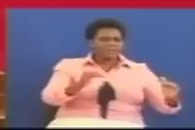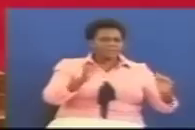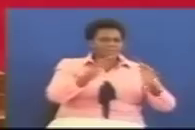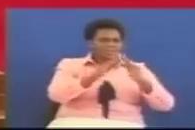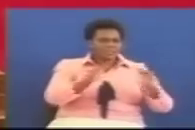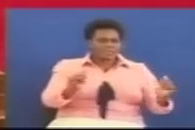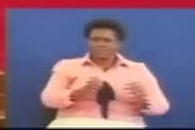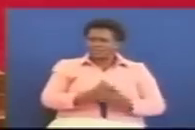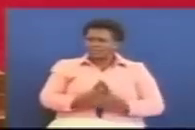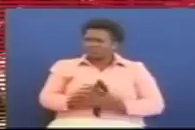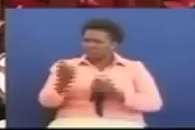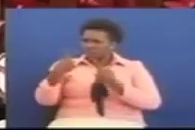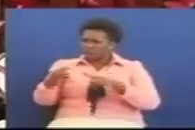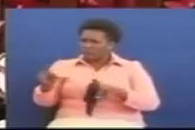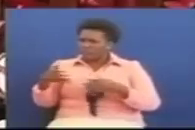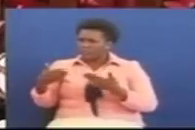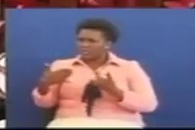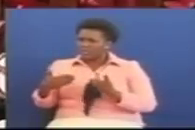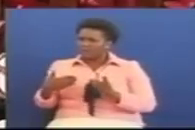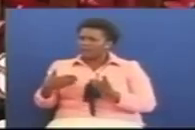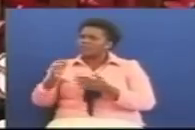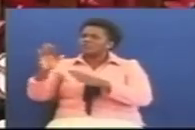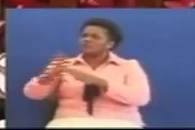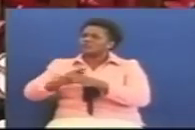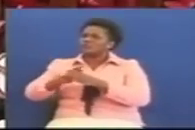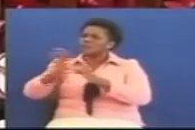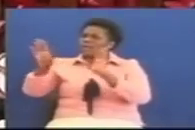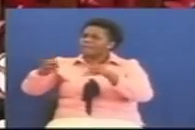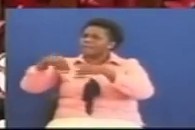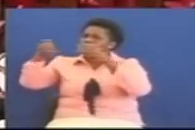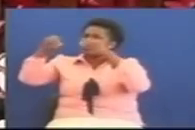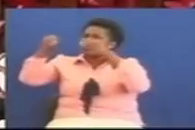Mombasa nchini Kenya. Asante Mheshimiwa Ngonyani.